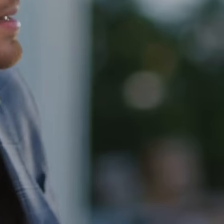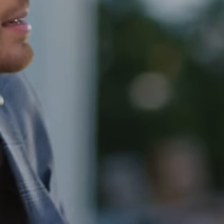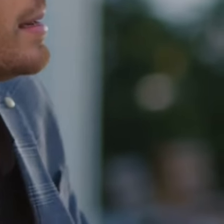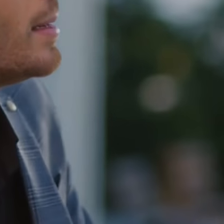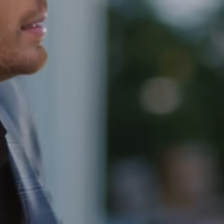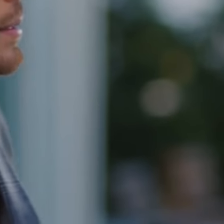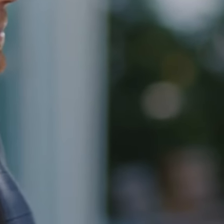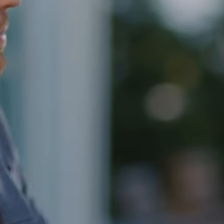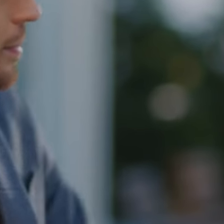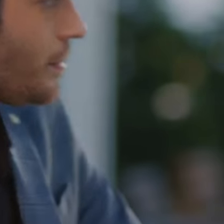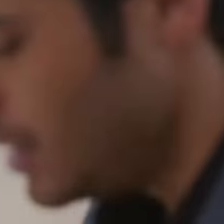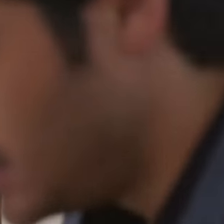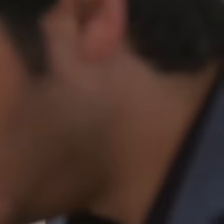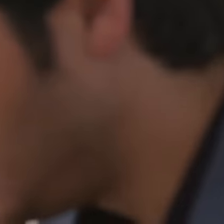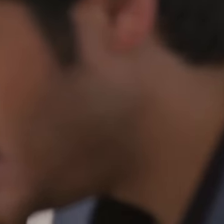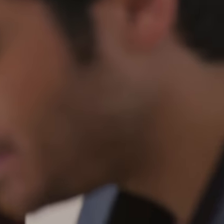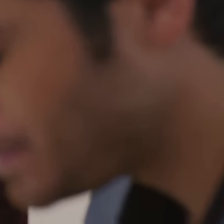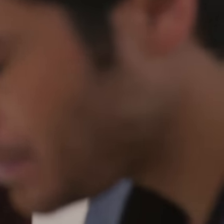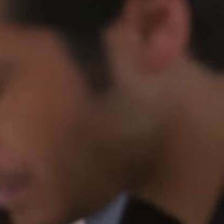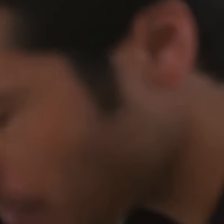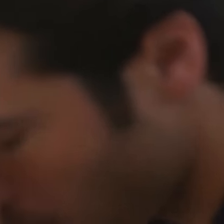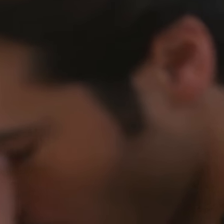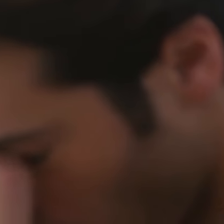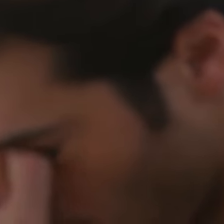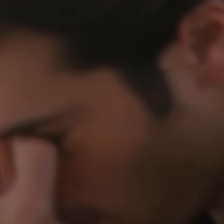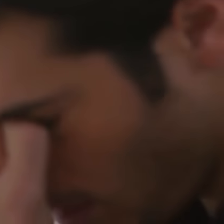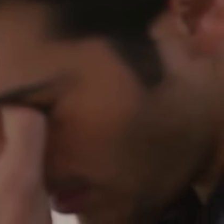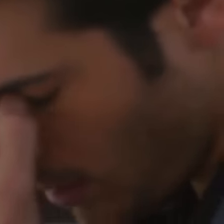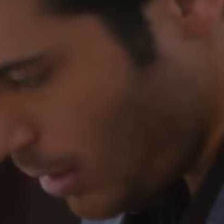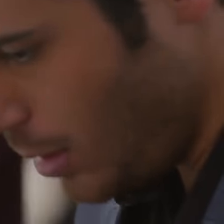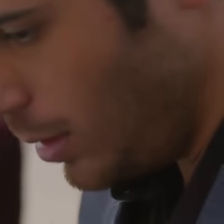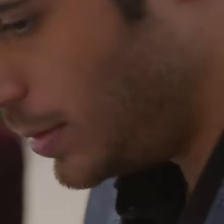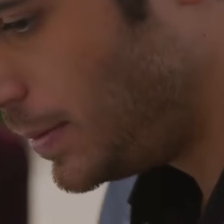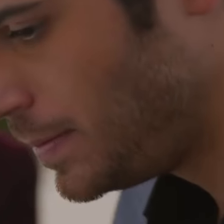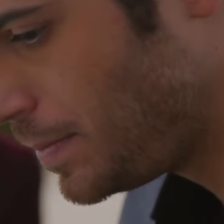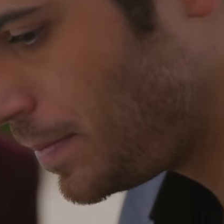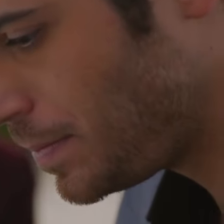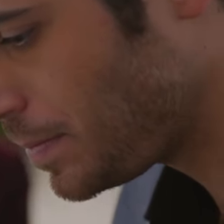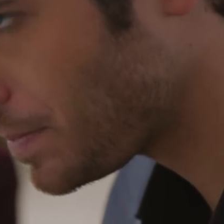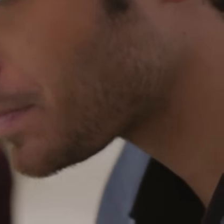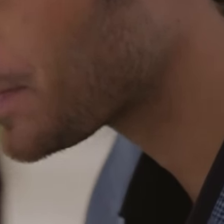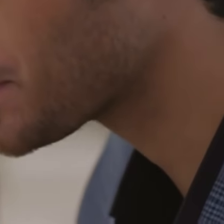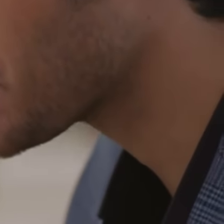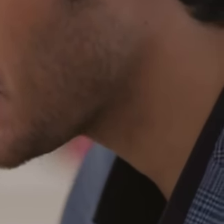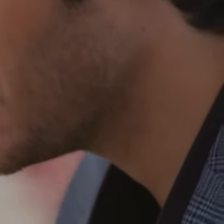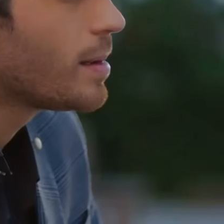Tarık önüne döndü. Gözlerinin çukurunu silerken Itır içi gide gide bakıyor.